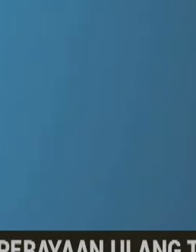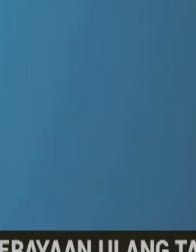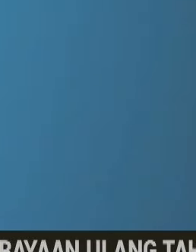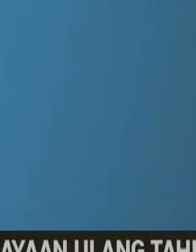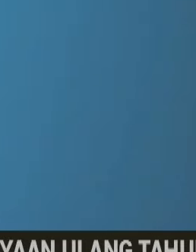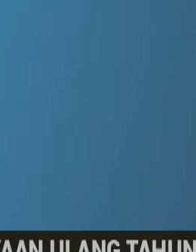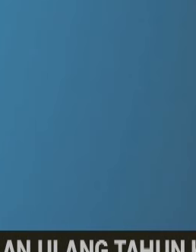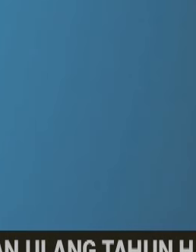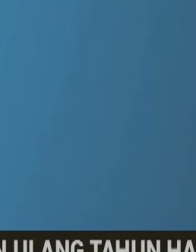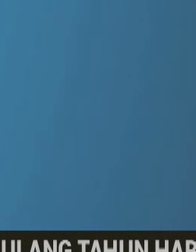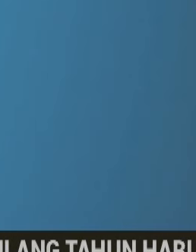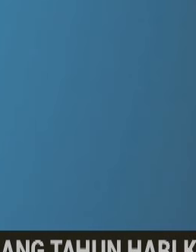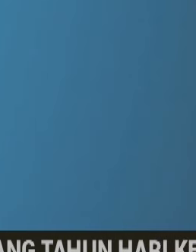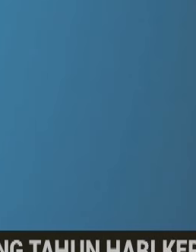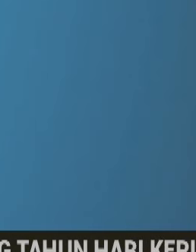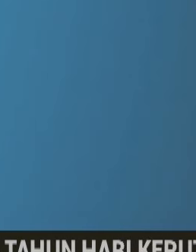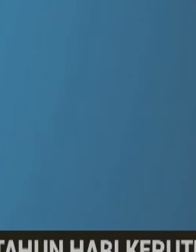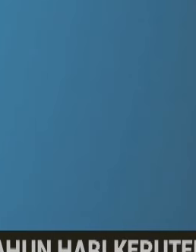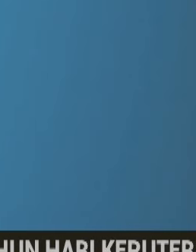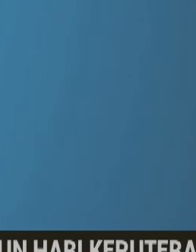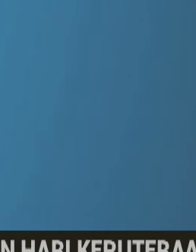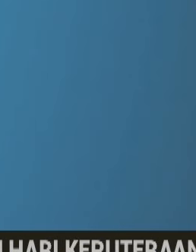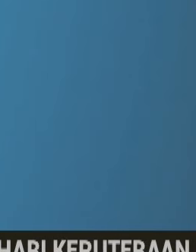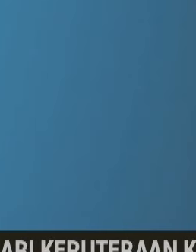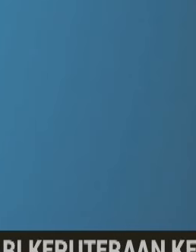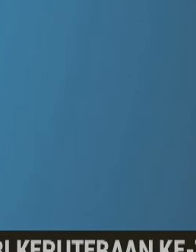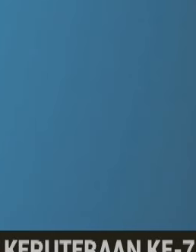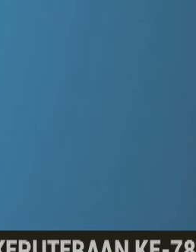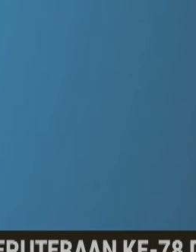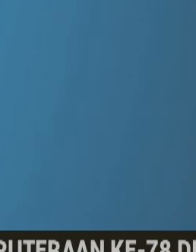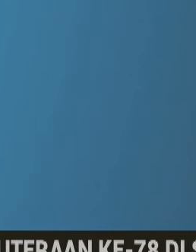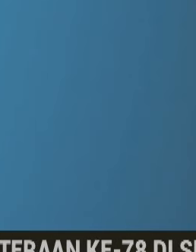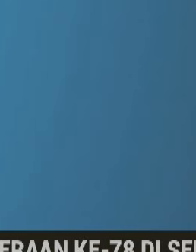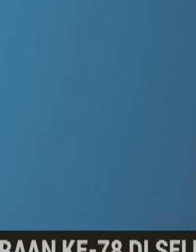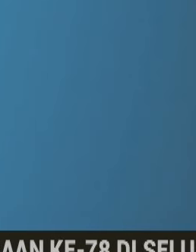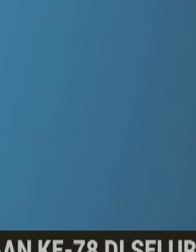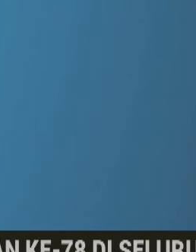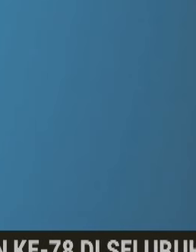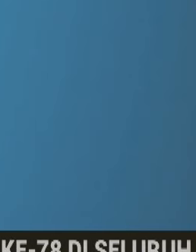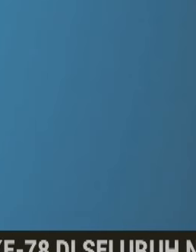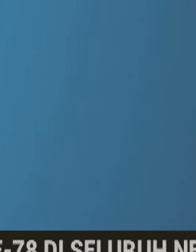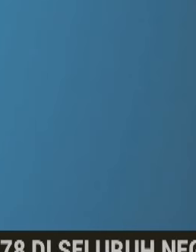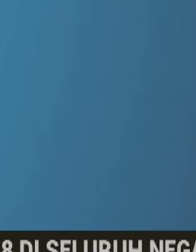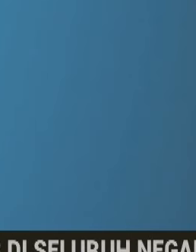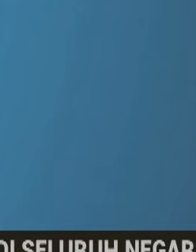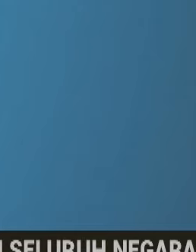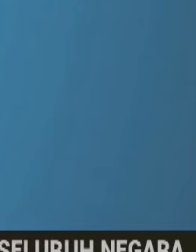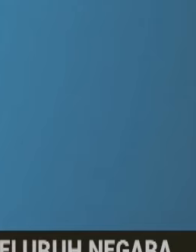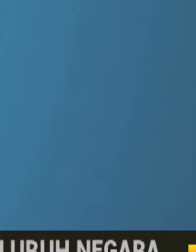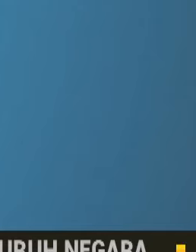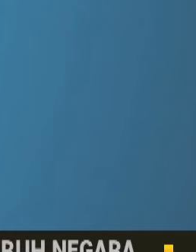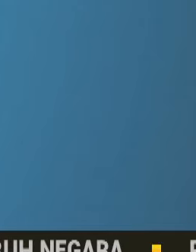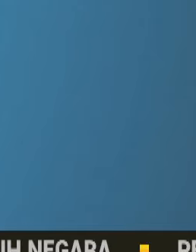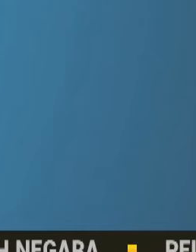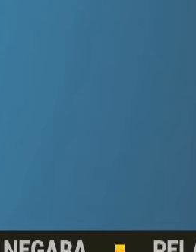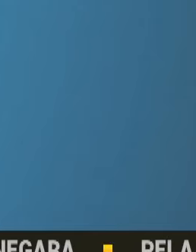simpang 770 Jalan Muara juga ditutup sementara sehingga 19 Julai ini bermula pukul 8 pagi hingga